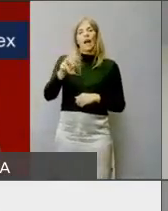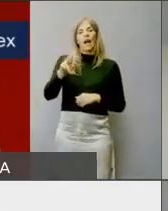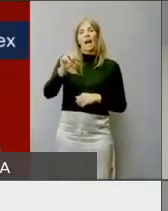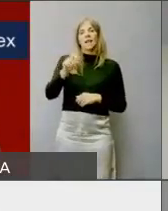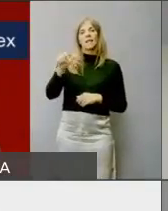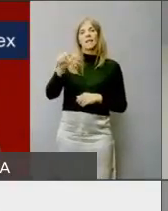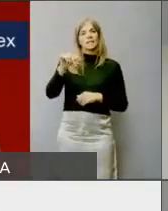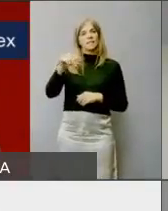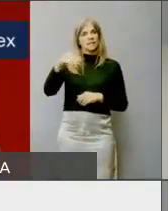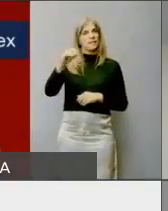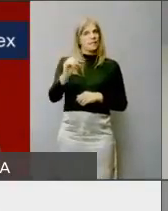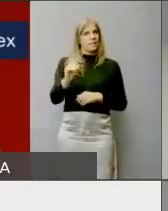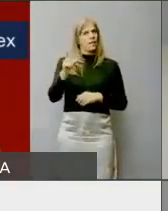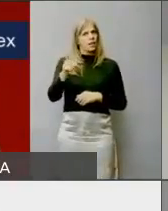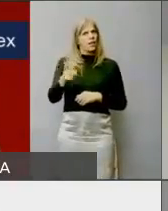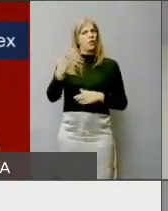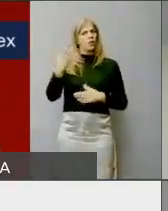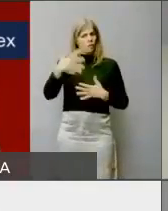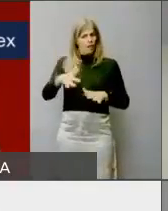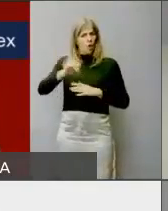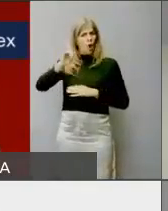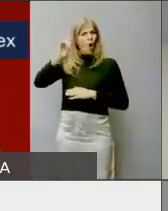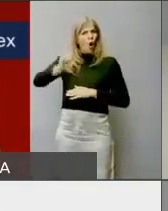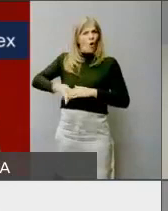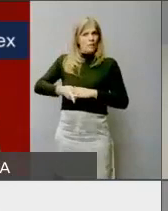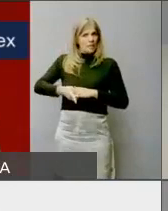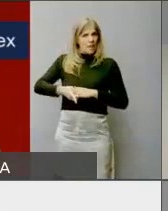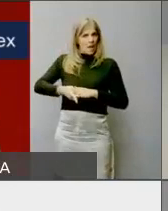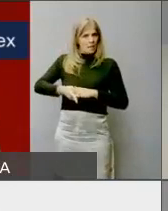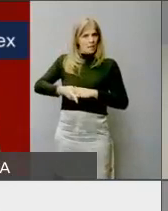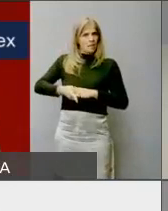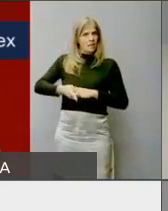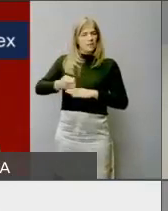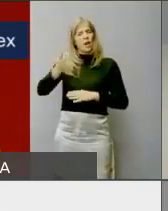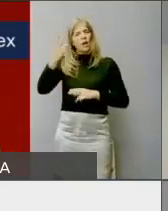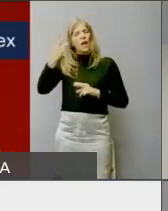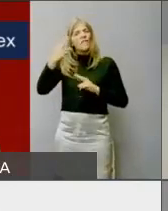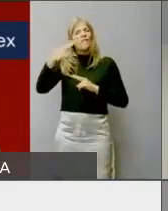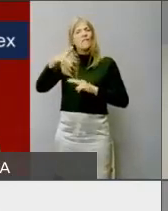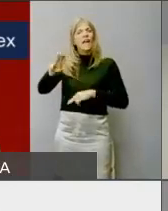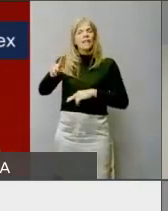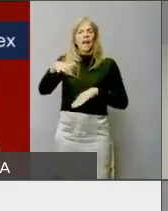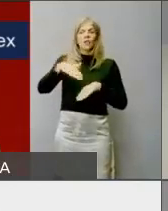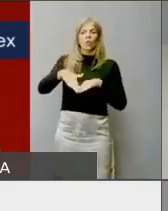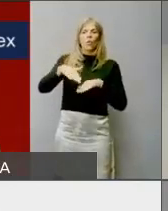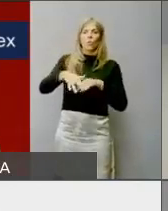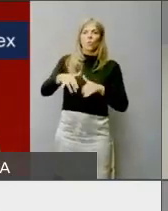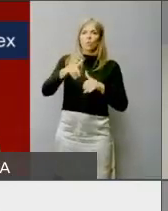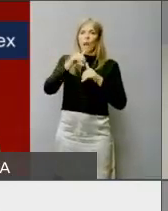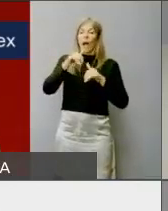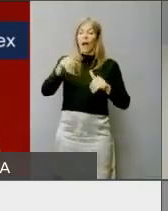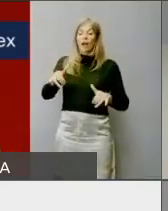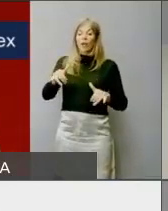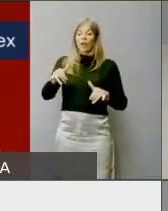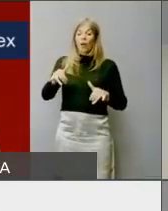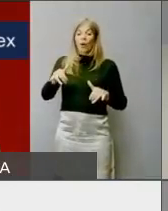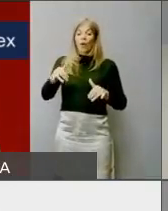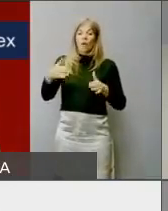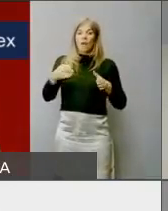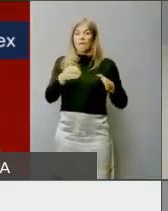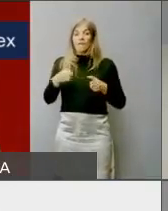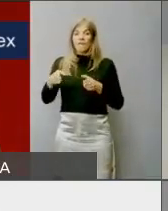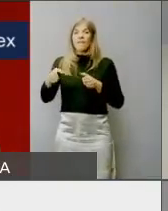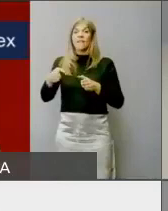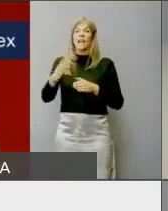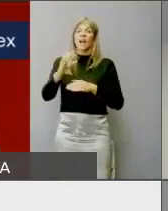ordinanza di limito appunto il consumo di alcol non nelle vie del quartiere del via tonale